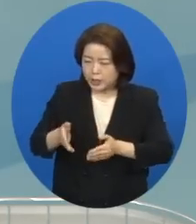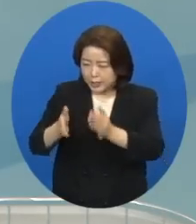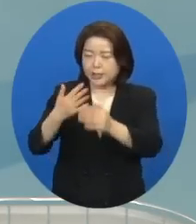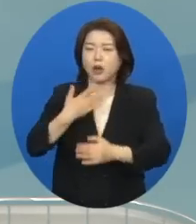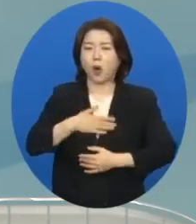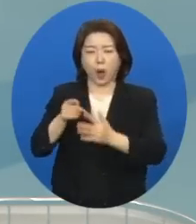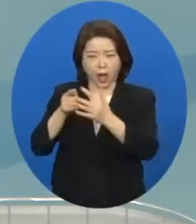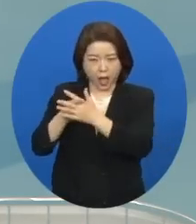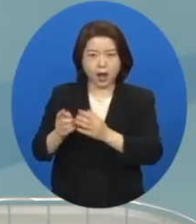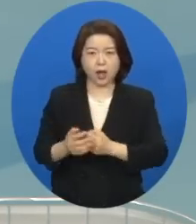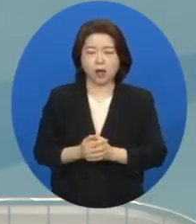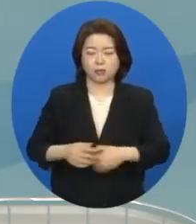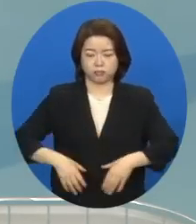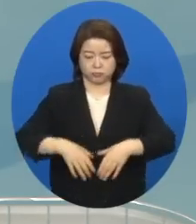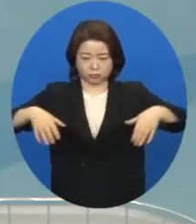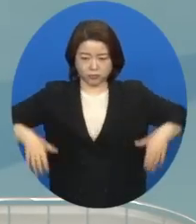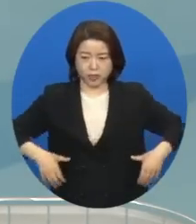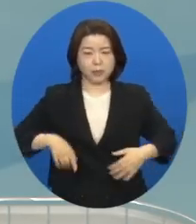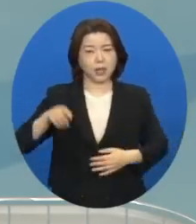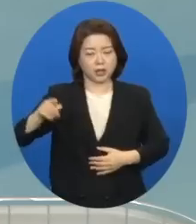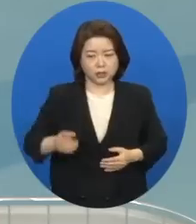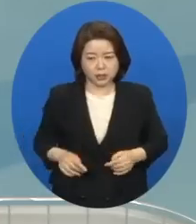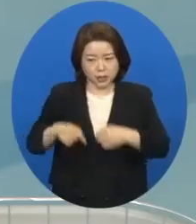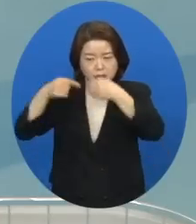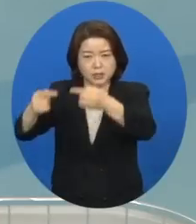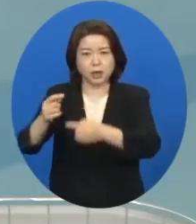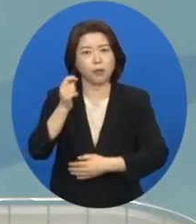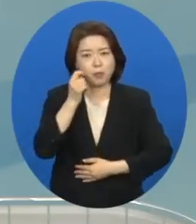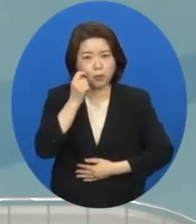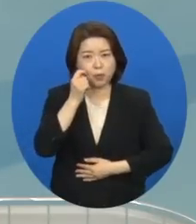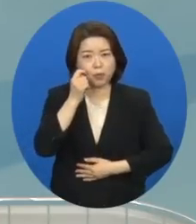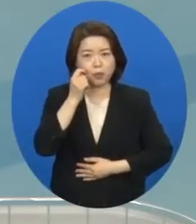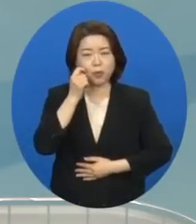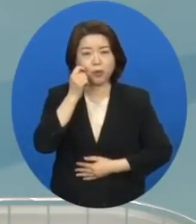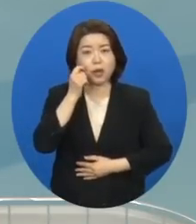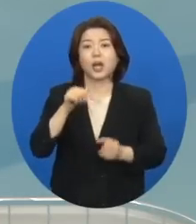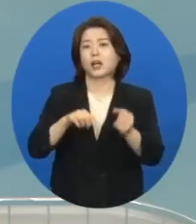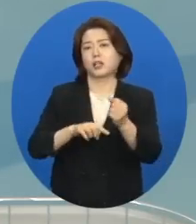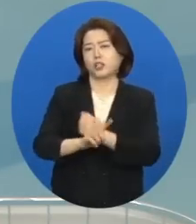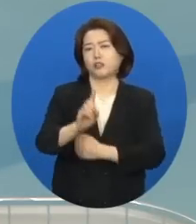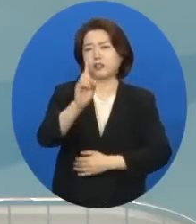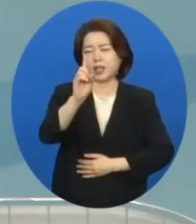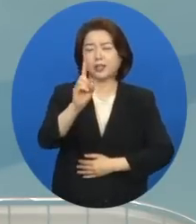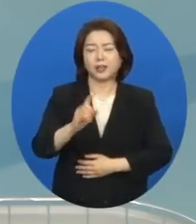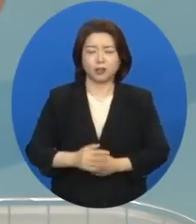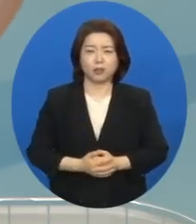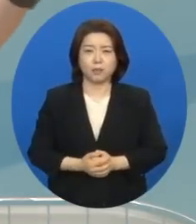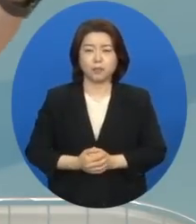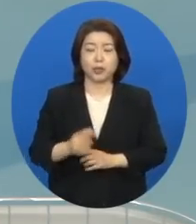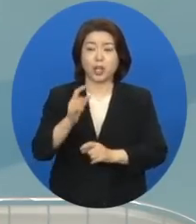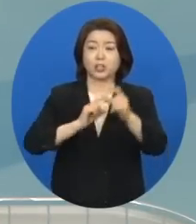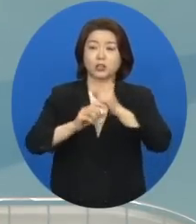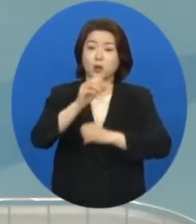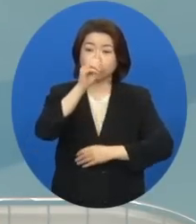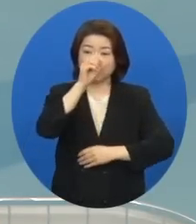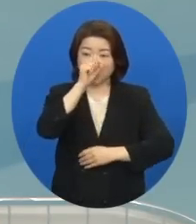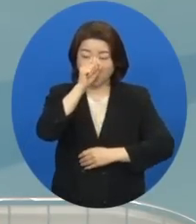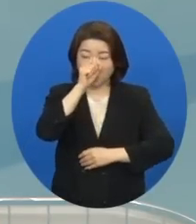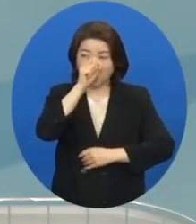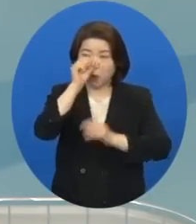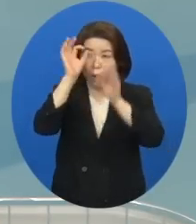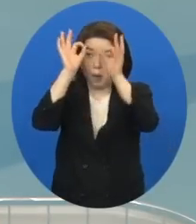왜 나는 담대하게 그 길을 가지 못하는 걸까? 이유는 하나예요. 더 좋은 것이 안